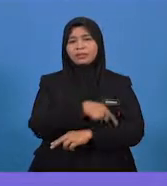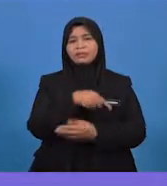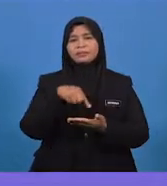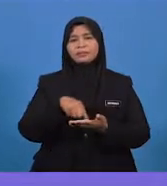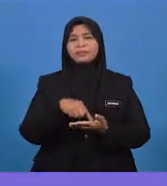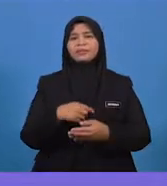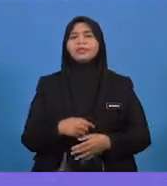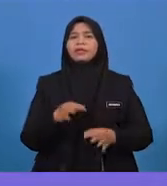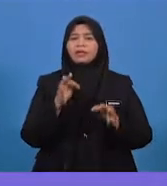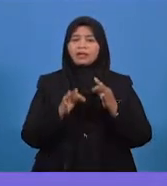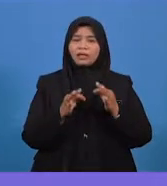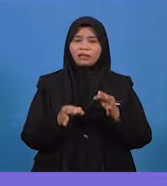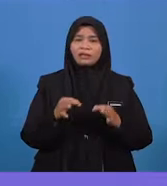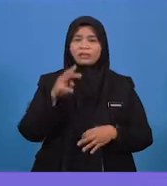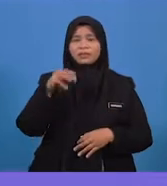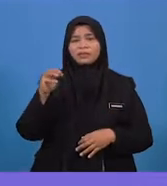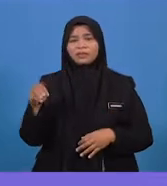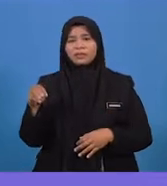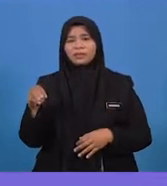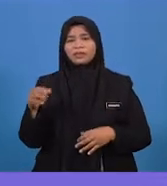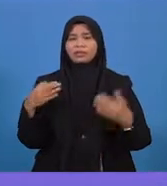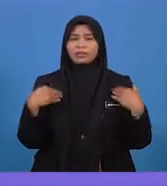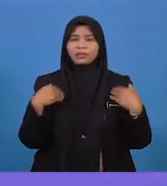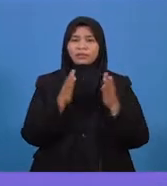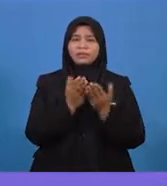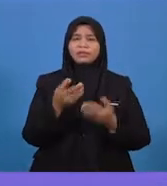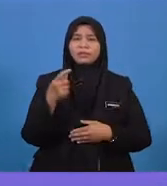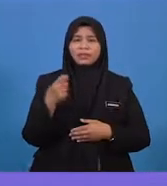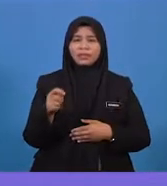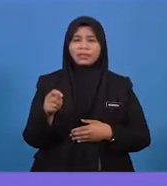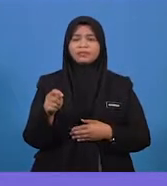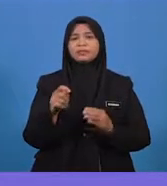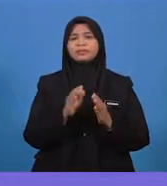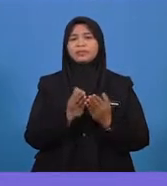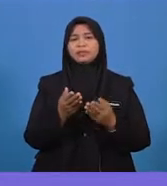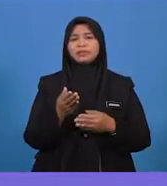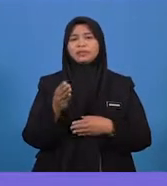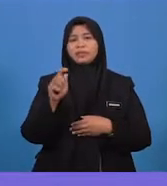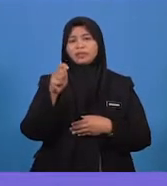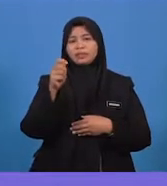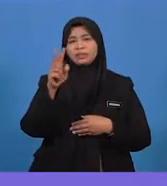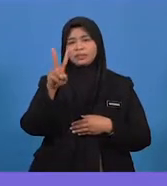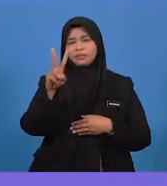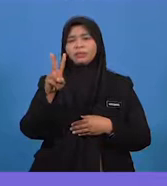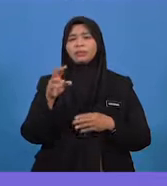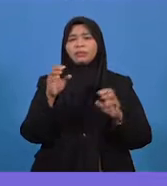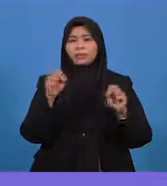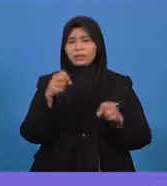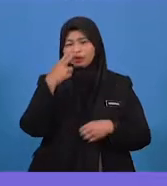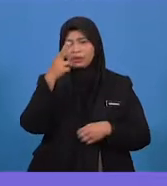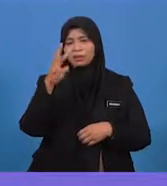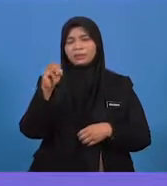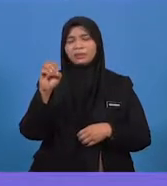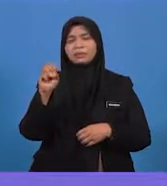ini. Sekiranya murid-murid mempunyai buku teks Pendidikan Islam Tingkatan 2, bolehlah merujuk muka